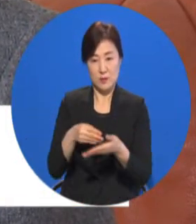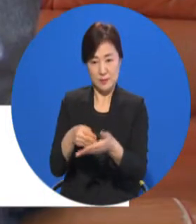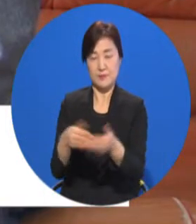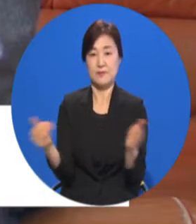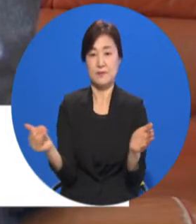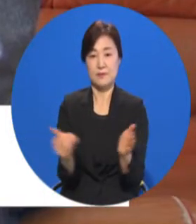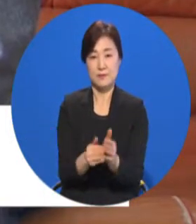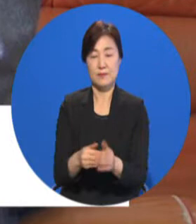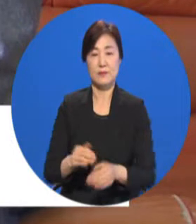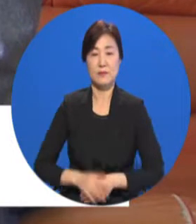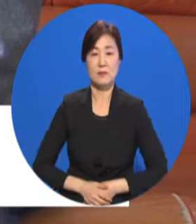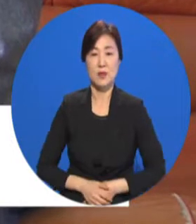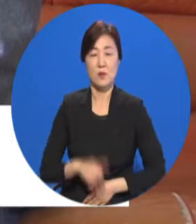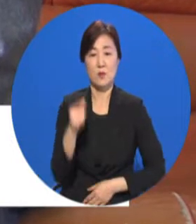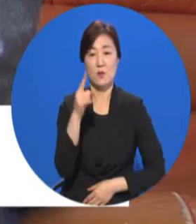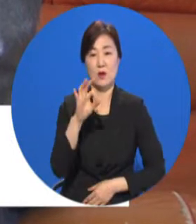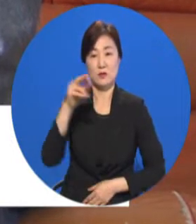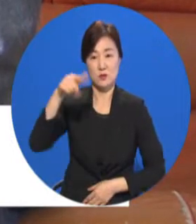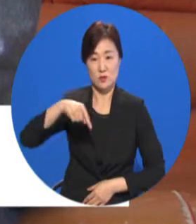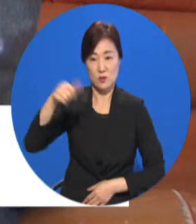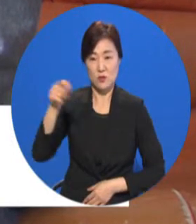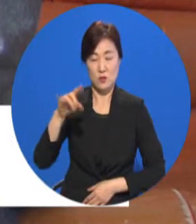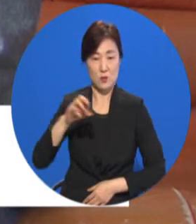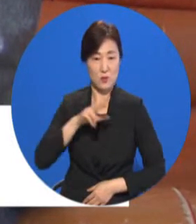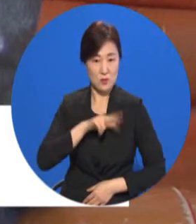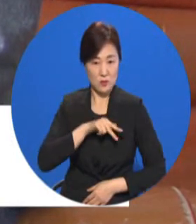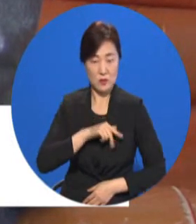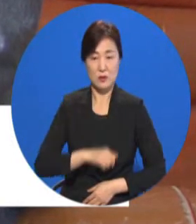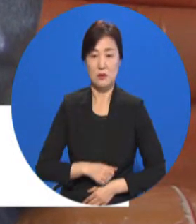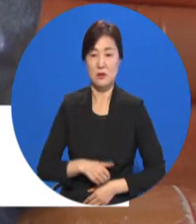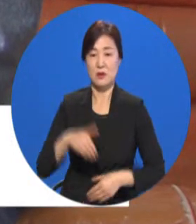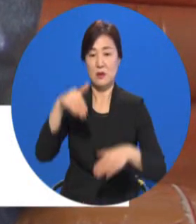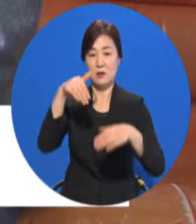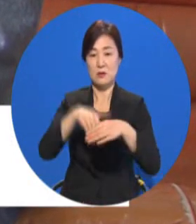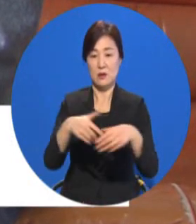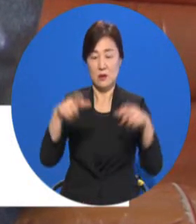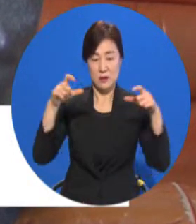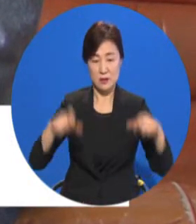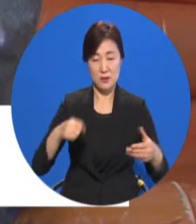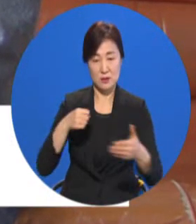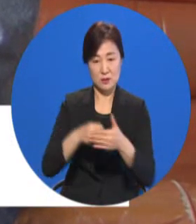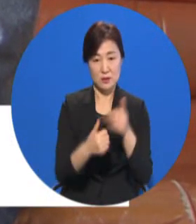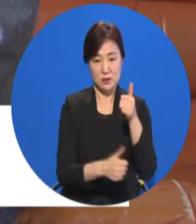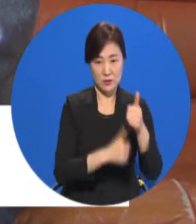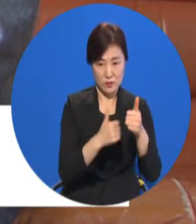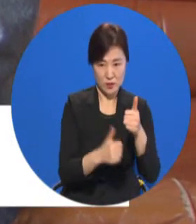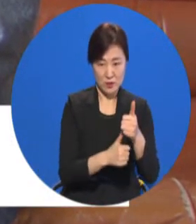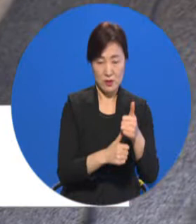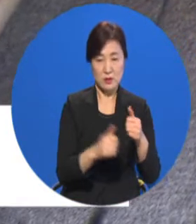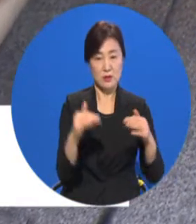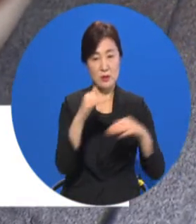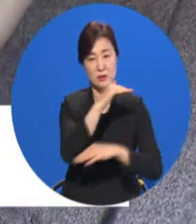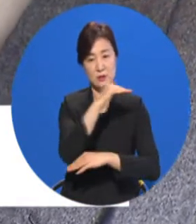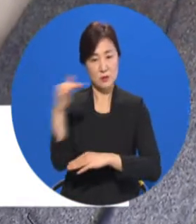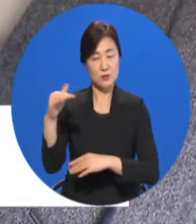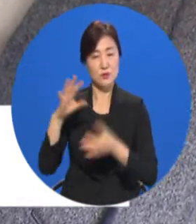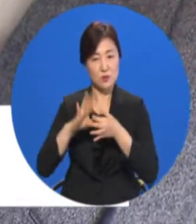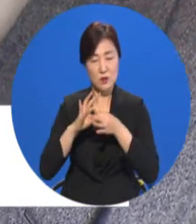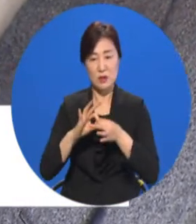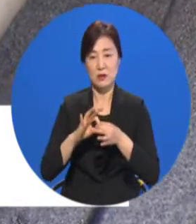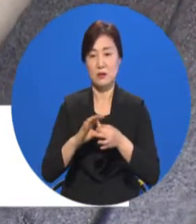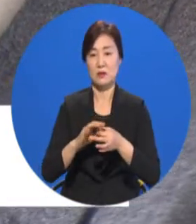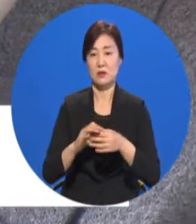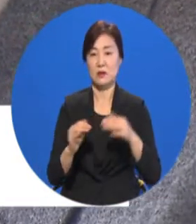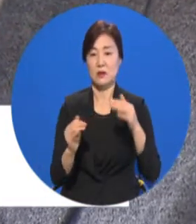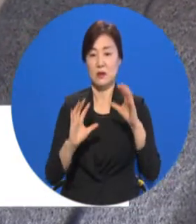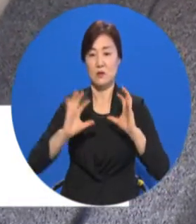민생당 황주홍 의원은 최근 선거구 획정위가 제시한 4.15 총선 선거구 획정 기준과 관련해 국토